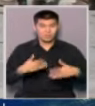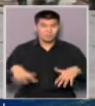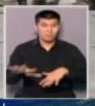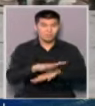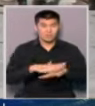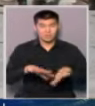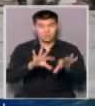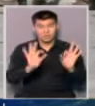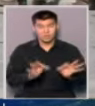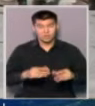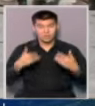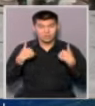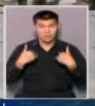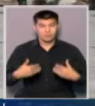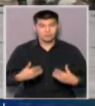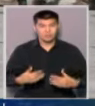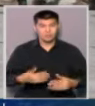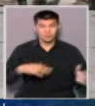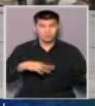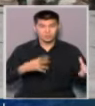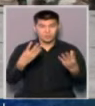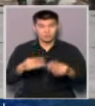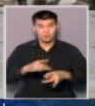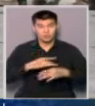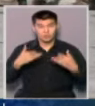адамдарының барлығымды қарсы алдым. Домбыраның мерекесі құтты болсын деймін.